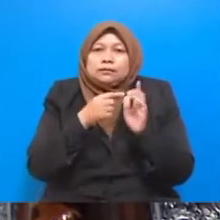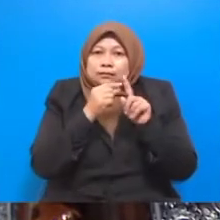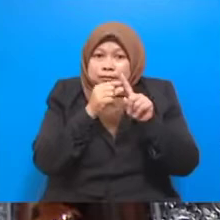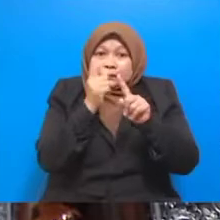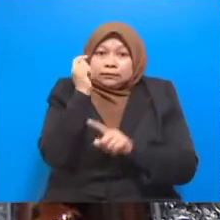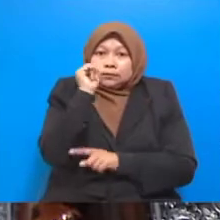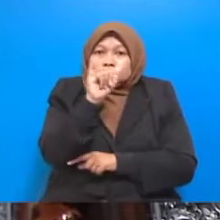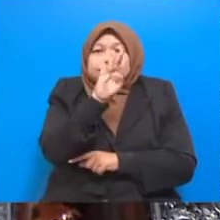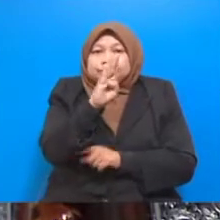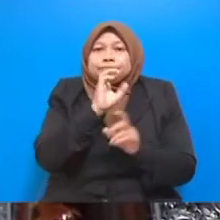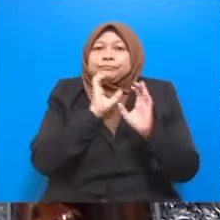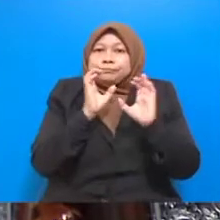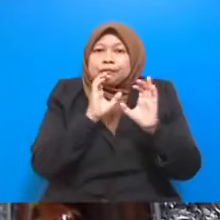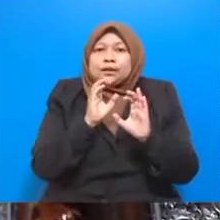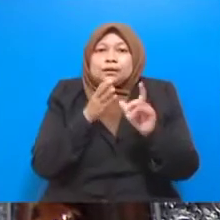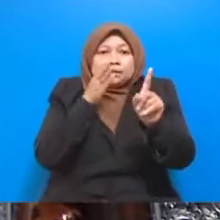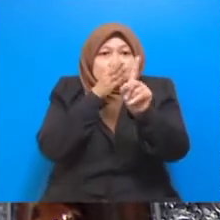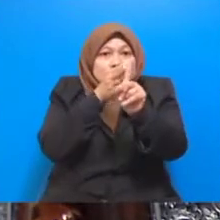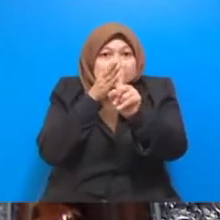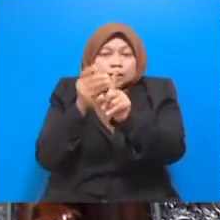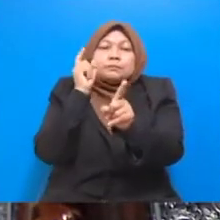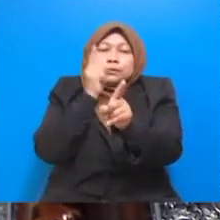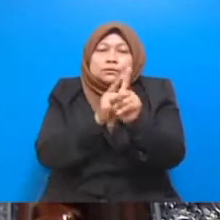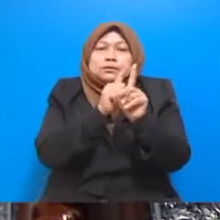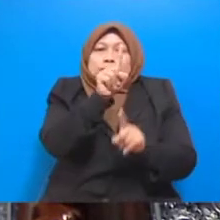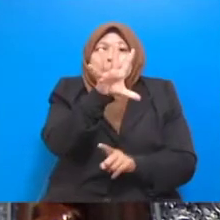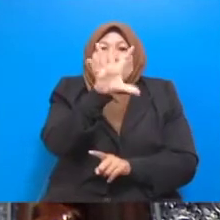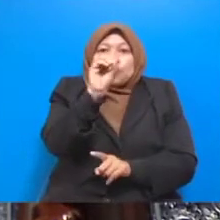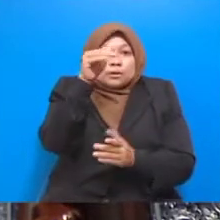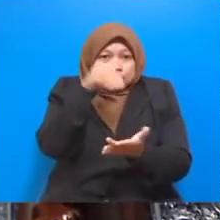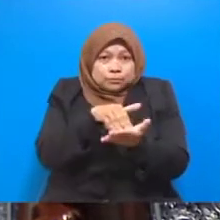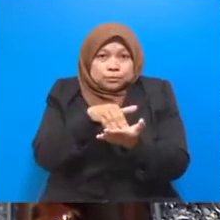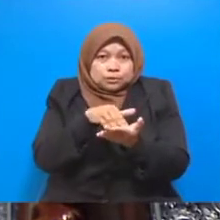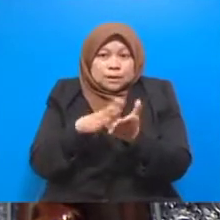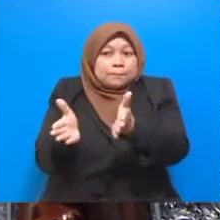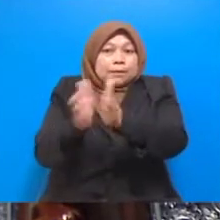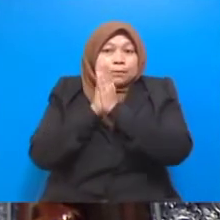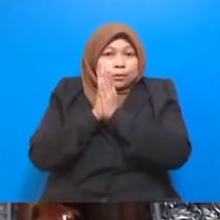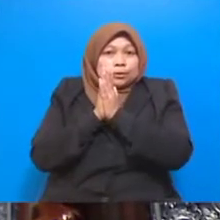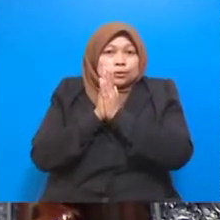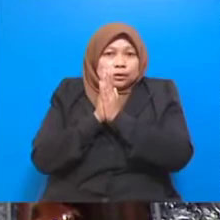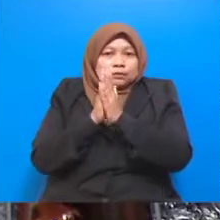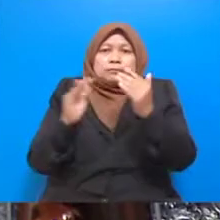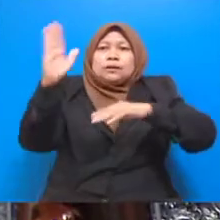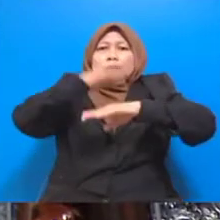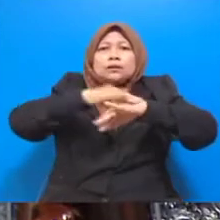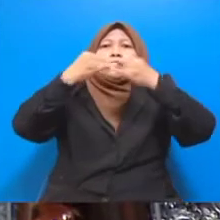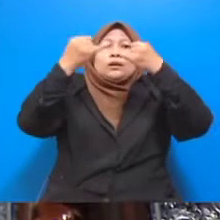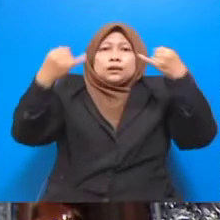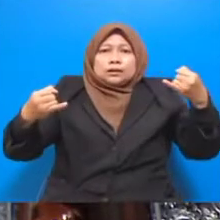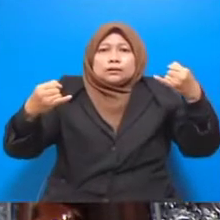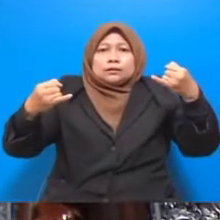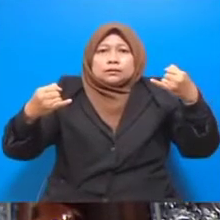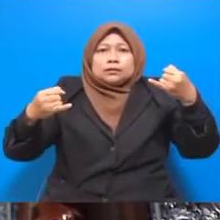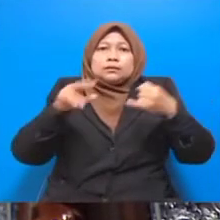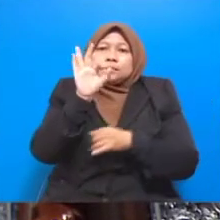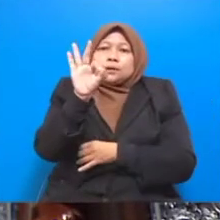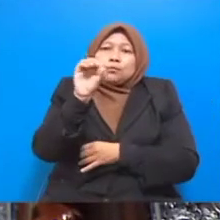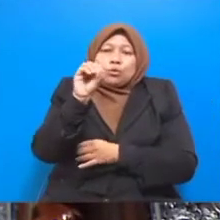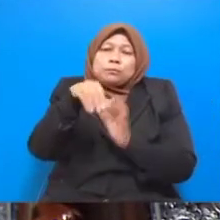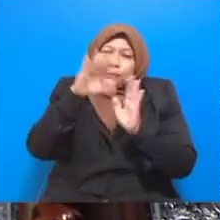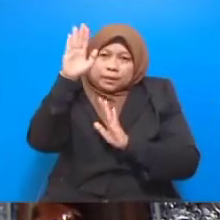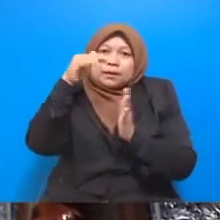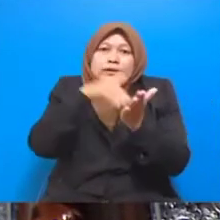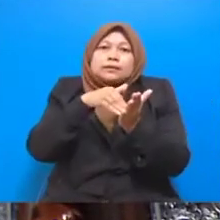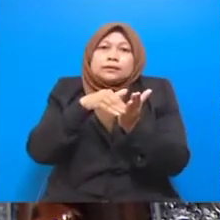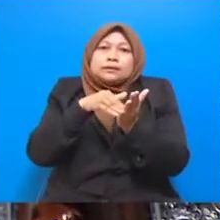disebut informan sebenarnya sasaran kita betul rp150000 yang memohon melalui online hal-hal the best 60.000